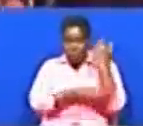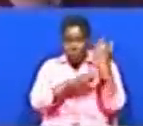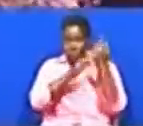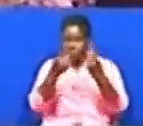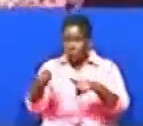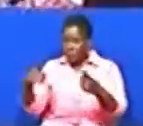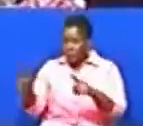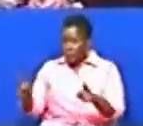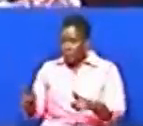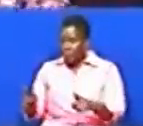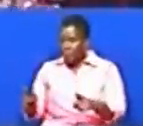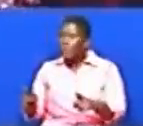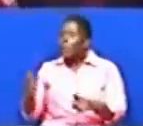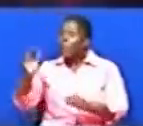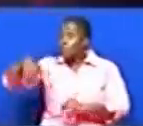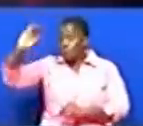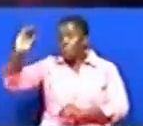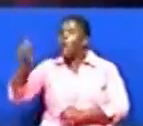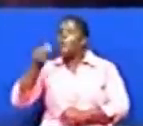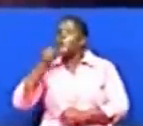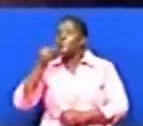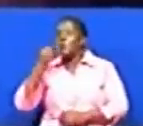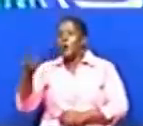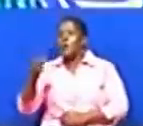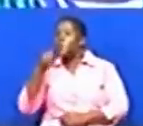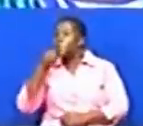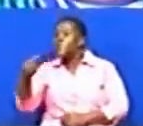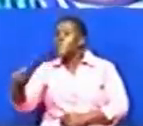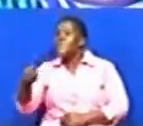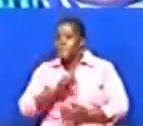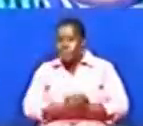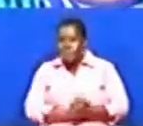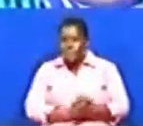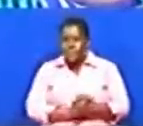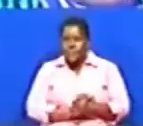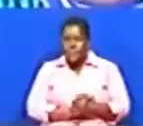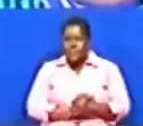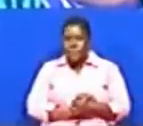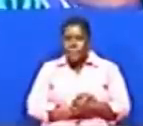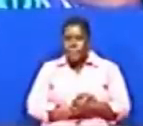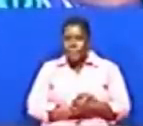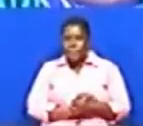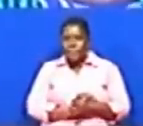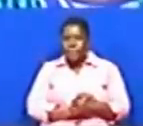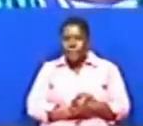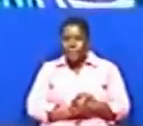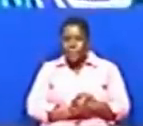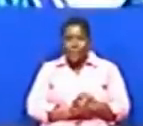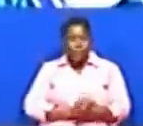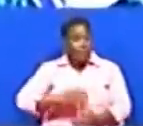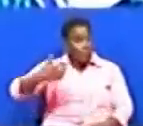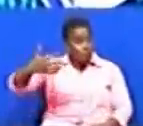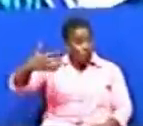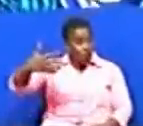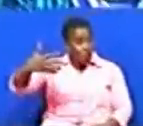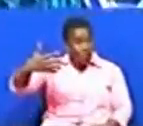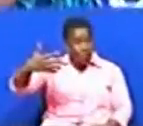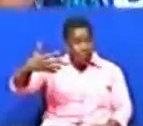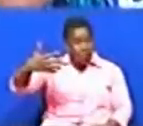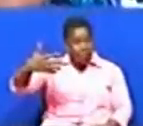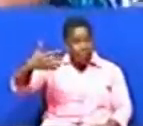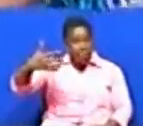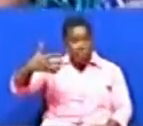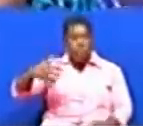mko kwenye rika tofauti tofauti, ni wale wakubwa tu, mzee mkubwa ndio anapewa nini? Zaidi ulimi. Alafu kingine huwezi kupelekea wazee nyama na